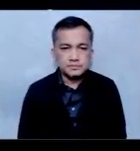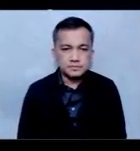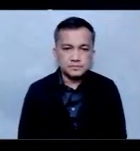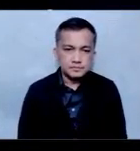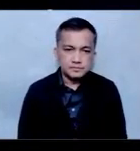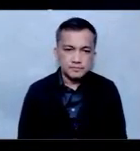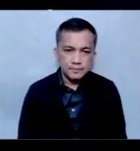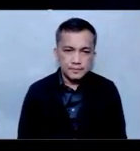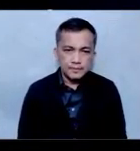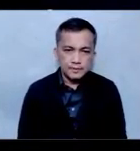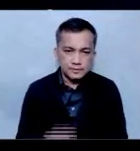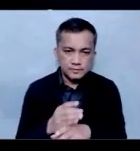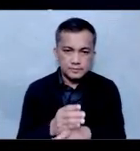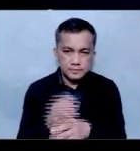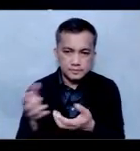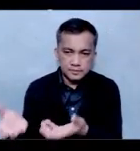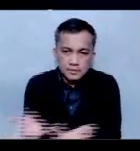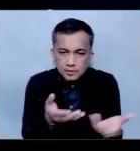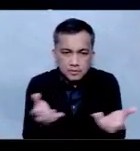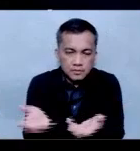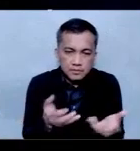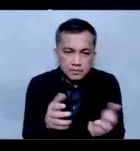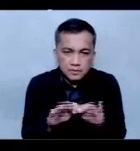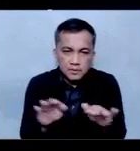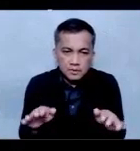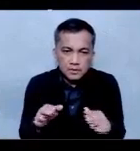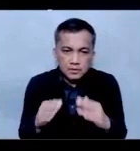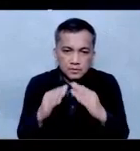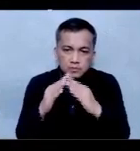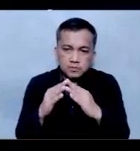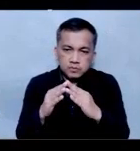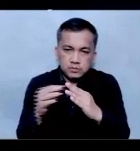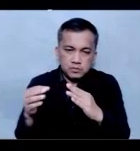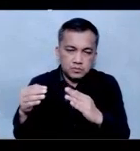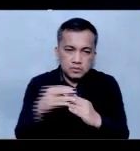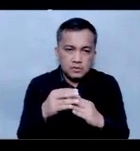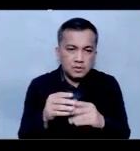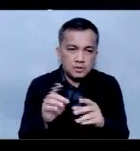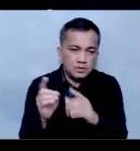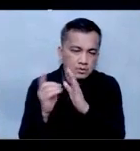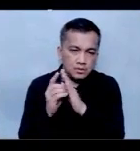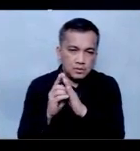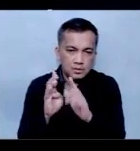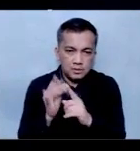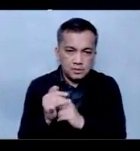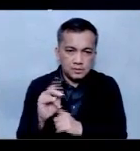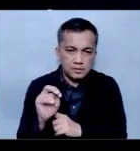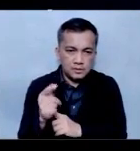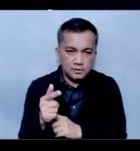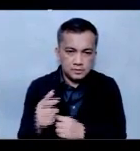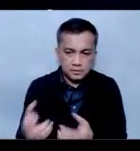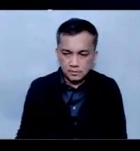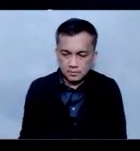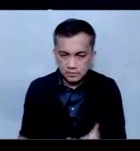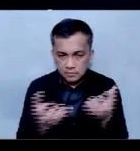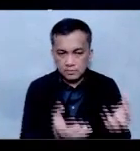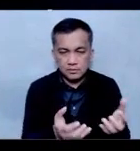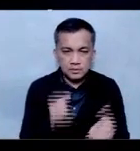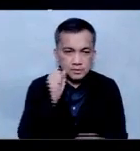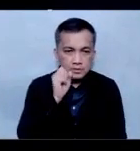Maingat namang inilika sa mga batang ito patawid sa bubong ng isang dorm sa Barangay Dayandang. Binuhat na ng mga rescuer ang isang senior